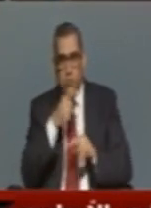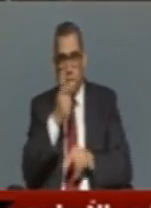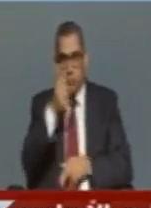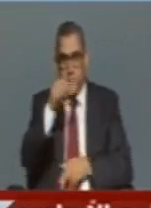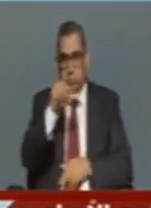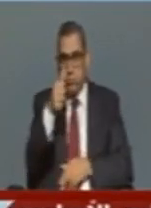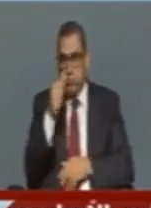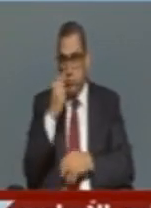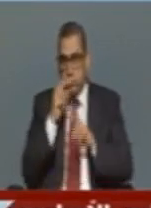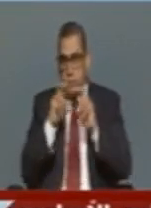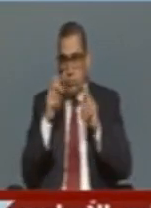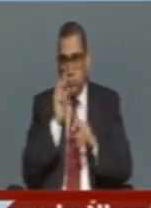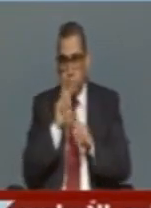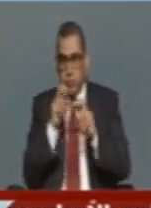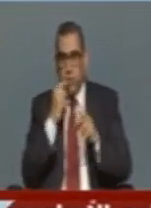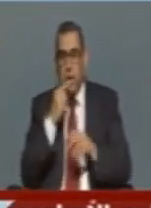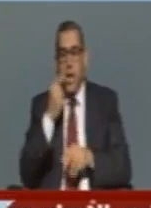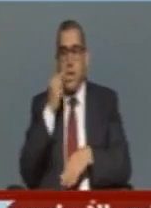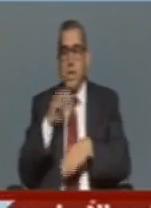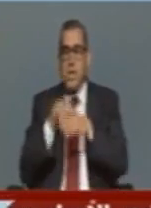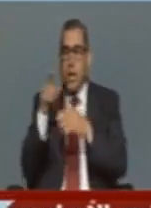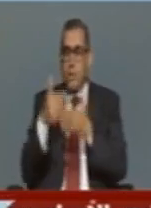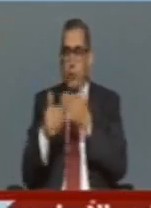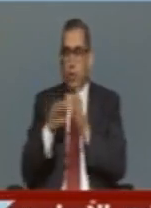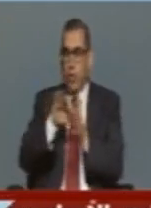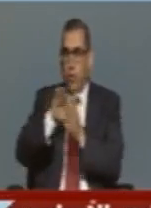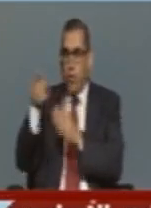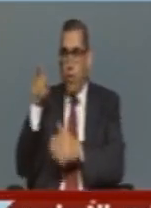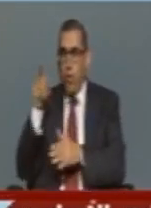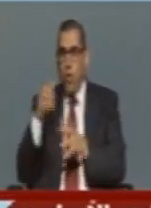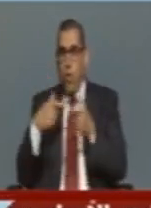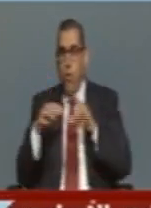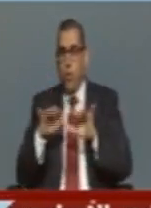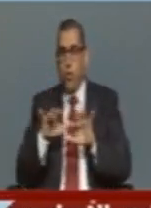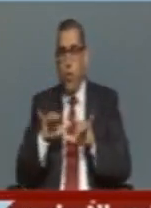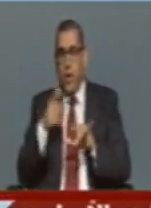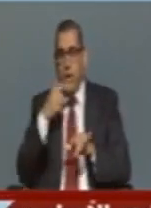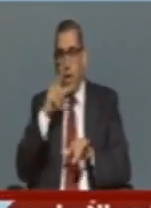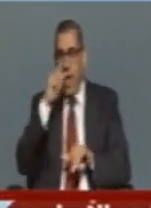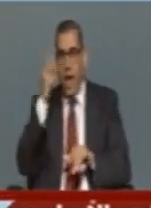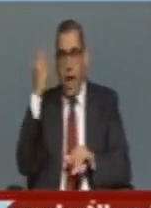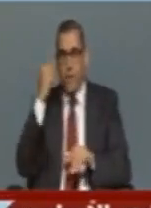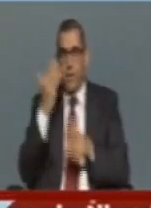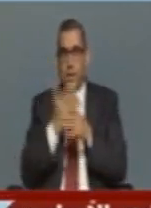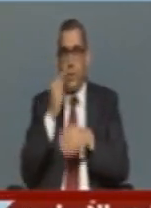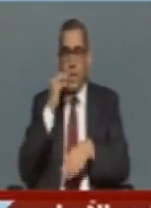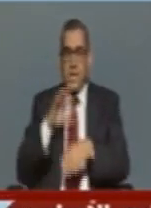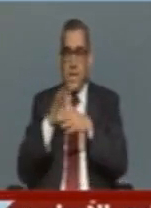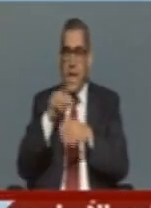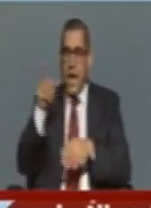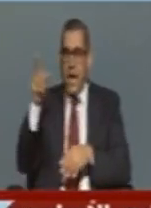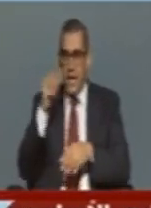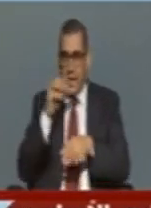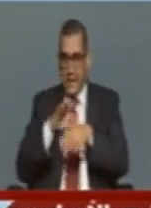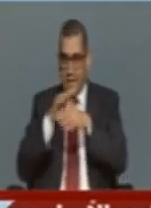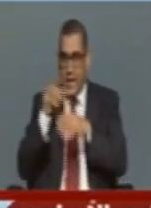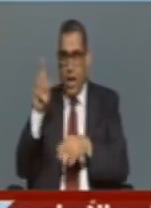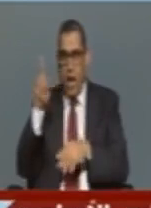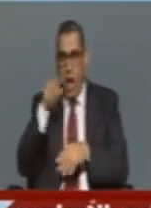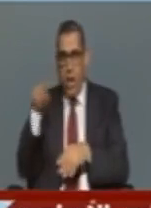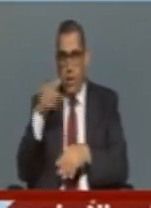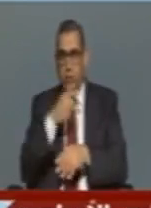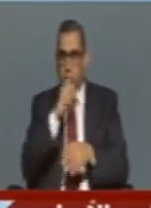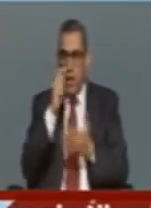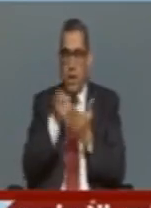عن العنصر البشري تماما، ولذلك هتلاقيش تظلمات. الاول كانت التظلمات دي حاجه كبيره جدا في الثانويه العامه، لكن الوقت